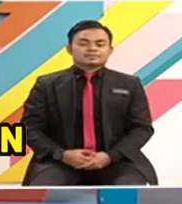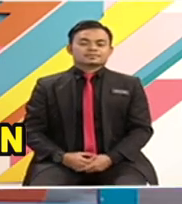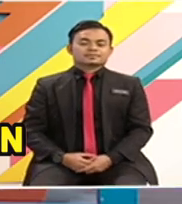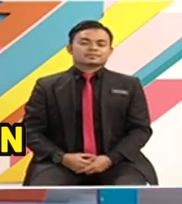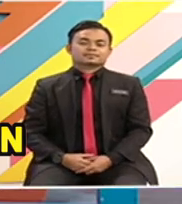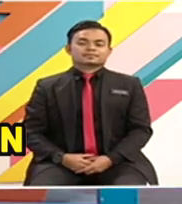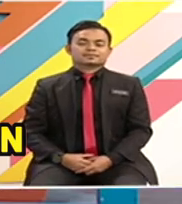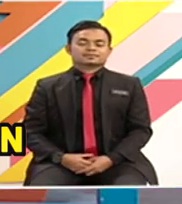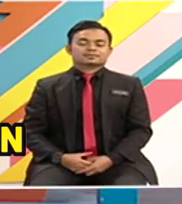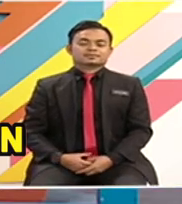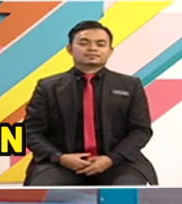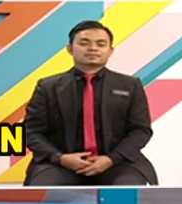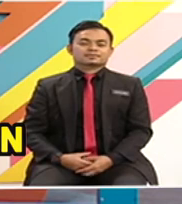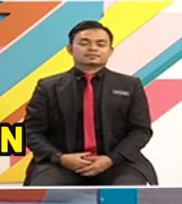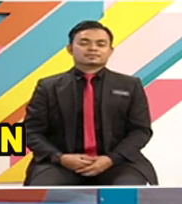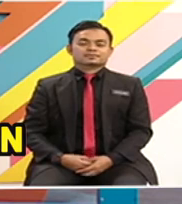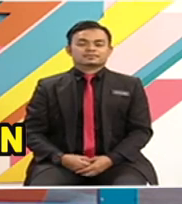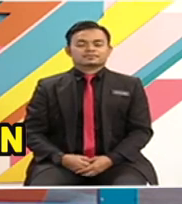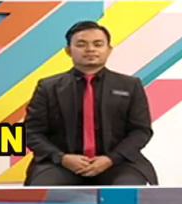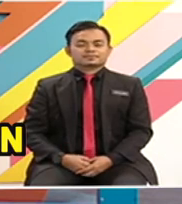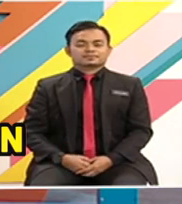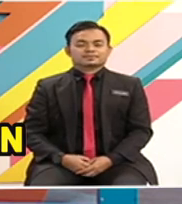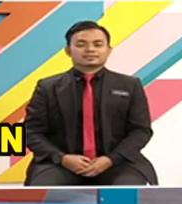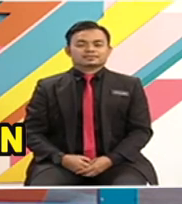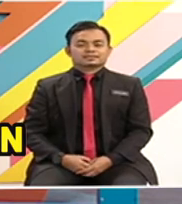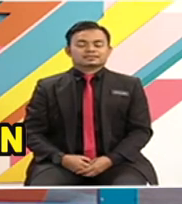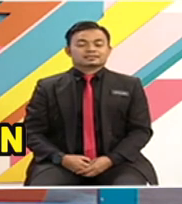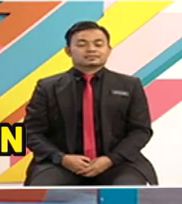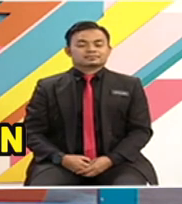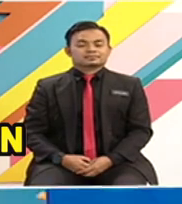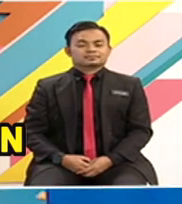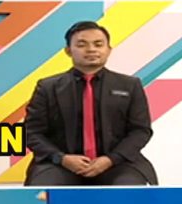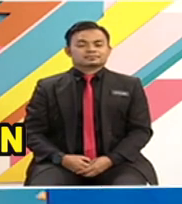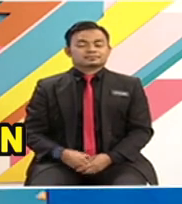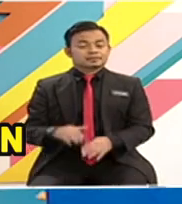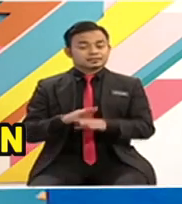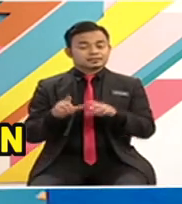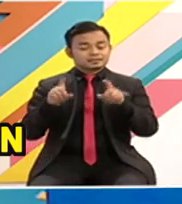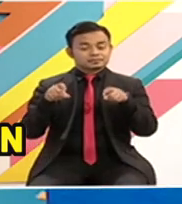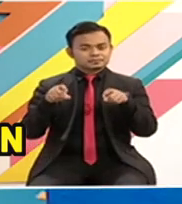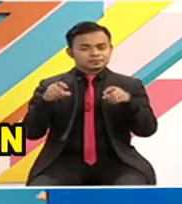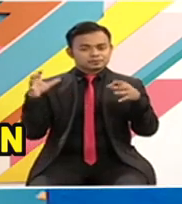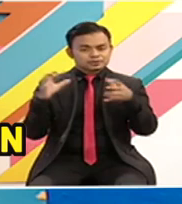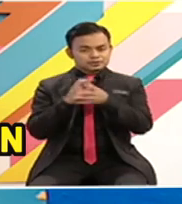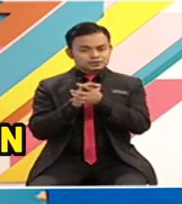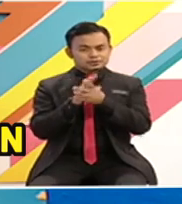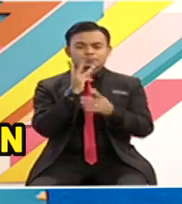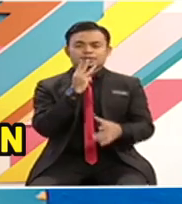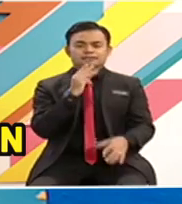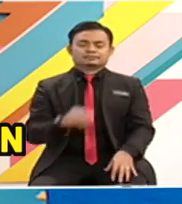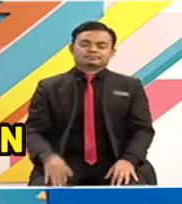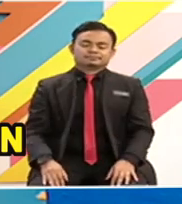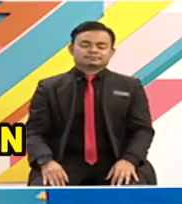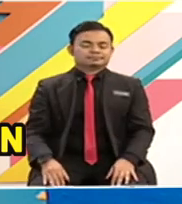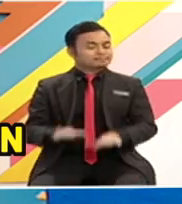ngarai gede oke amimah tak perlu campur air ke penuh sampai Ichigo tak perlu